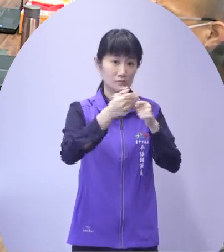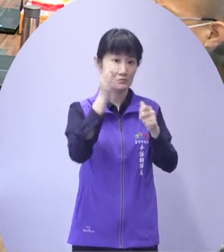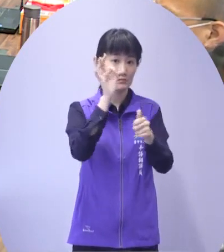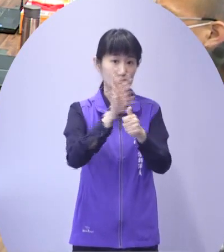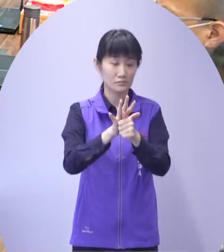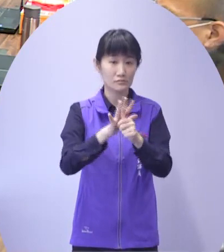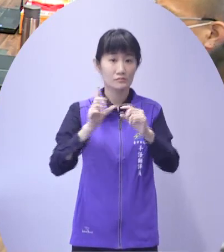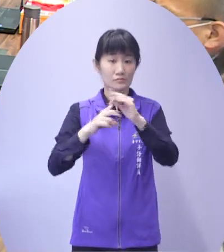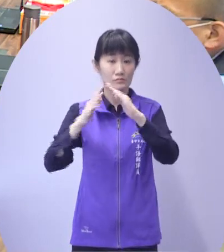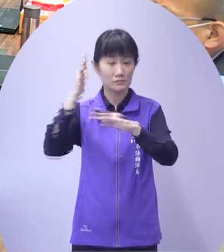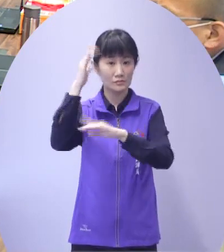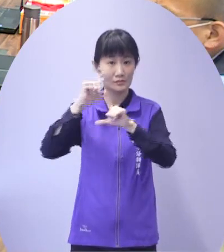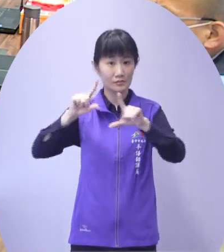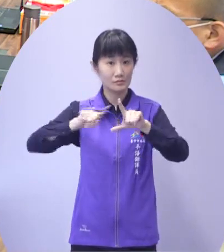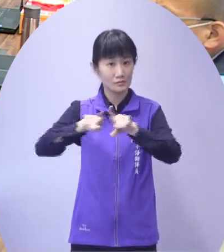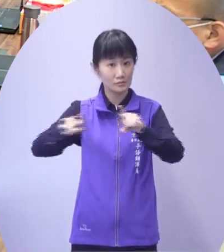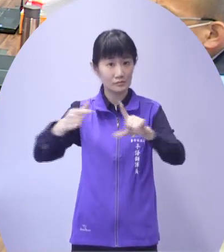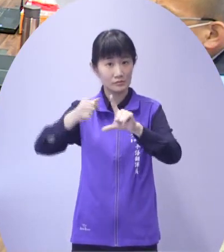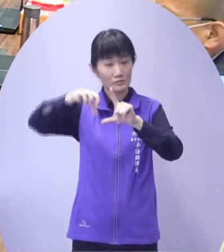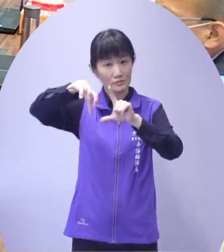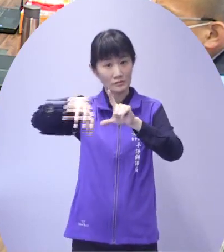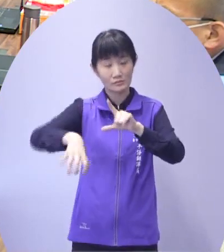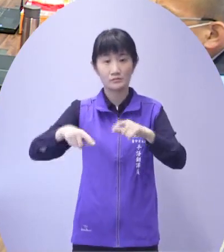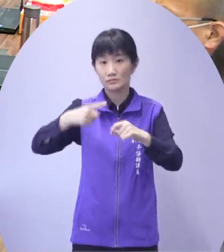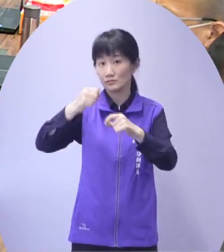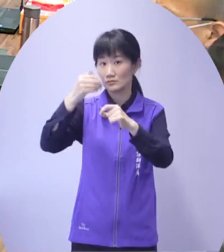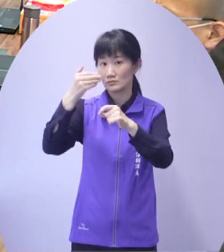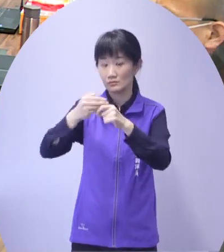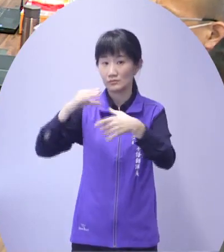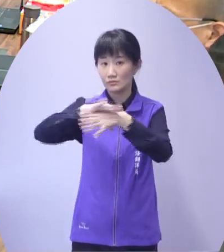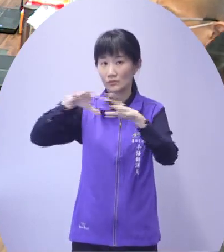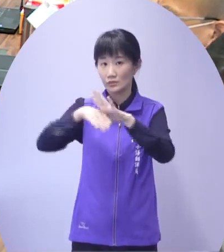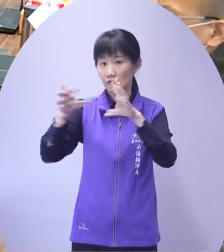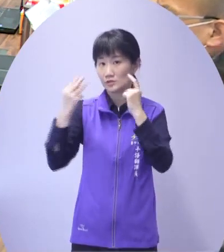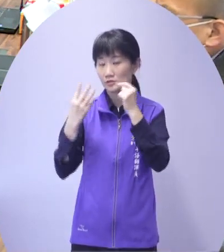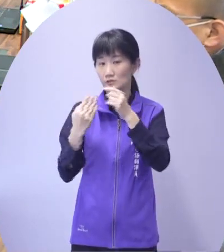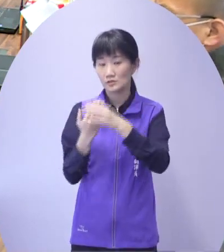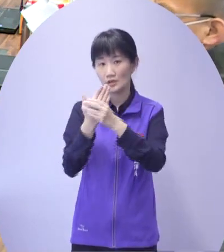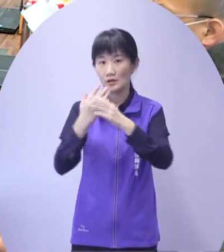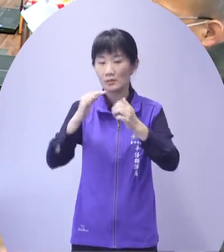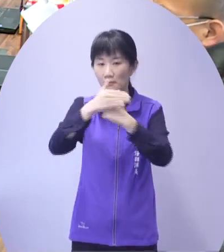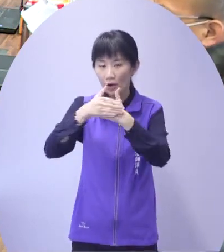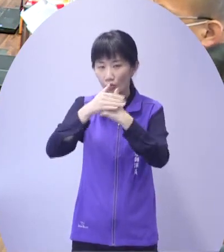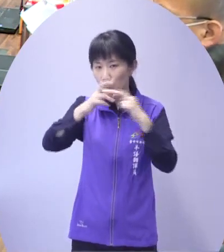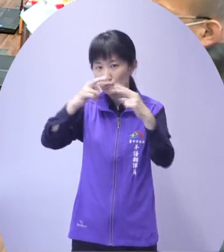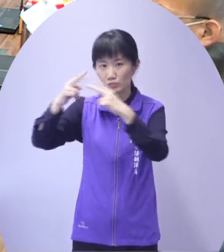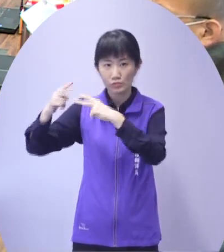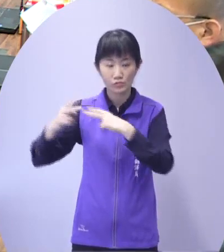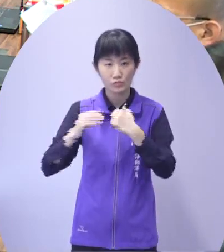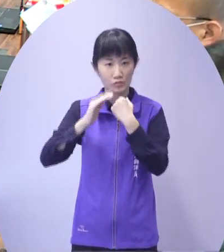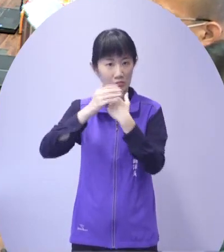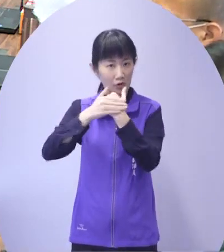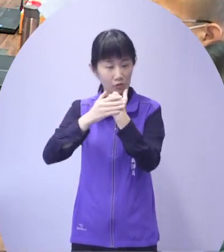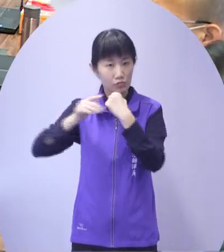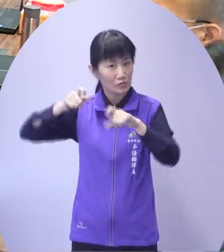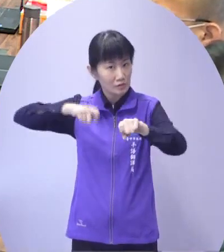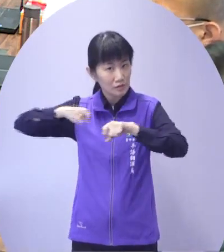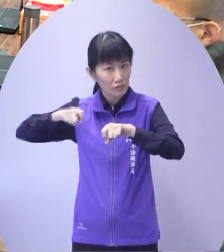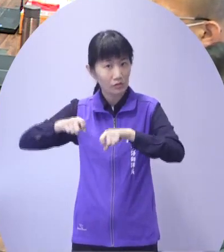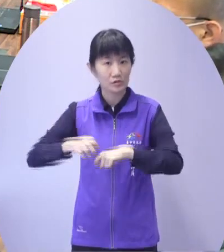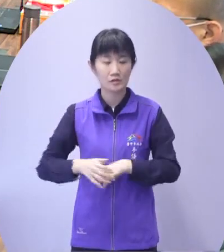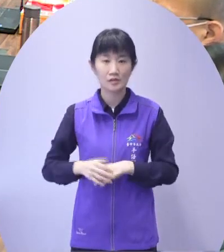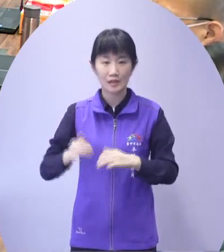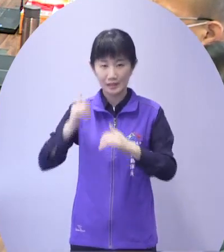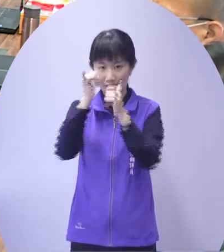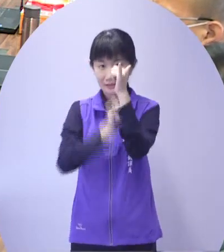本市太平区公所办理109年度文化资产保存修复及管理维护计划，历史建